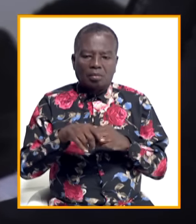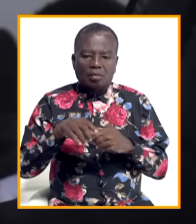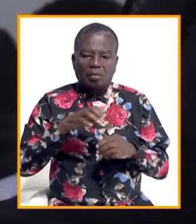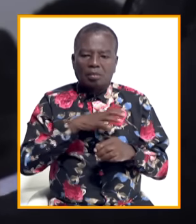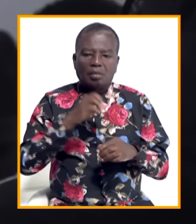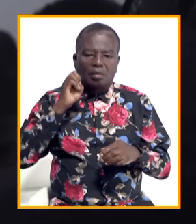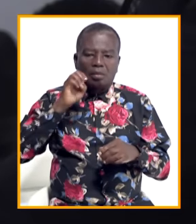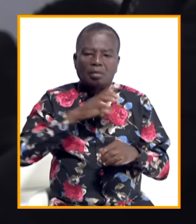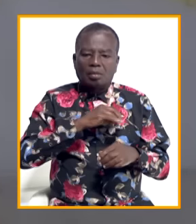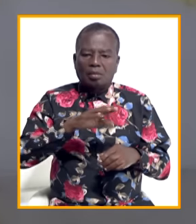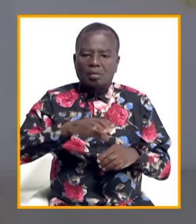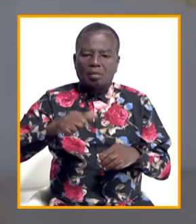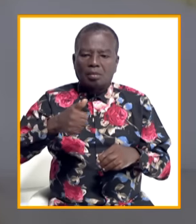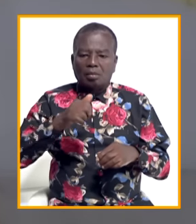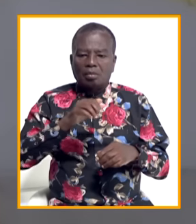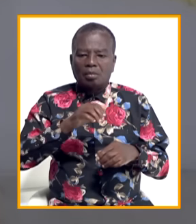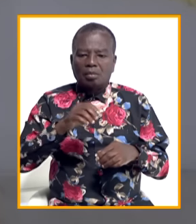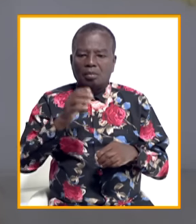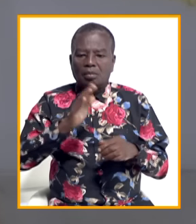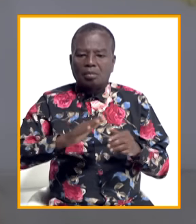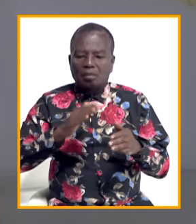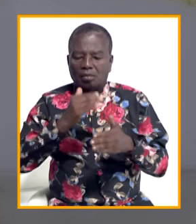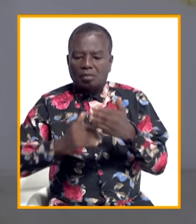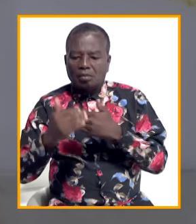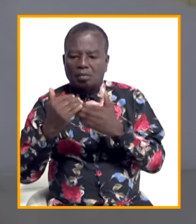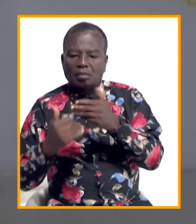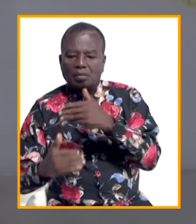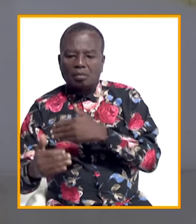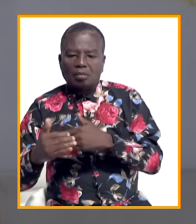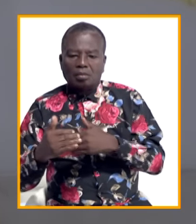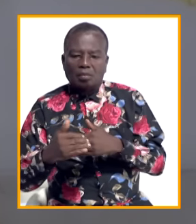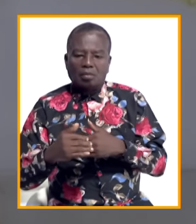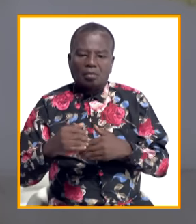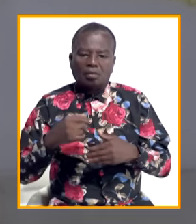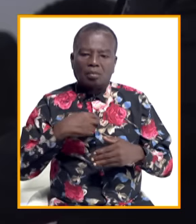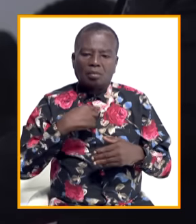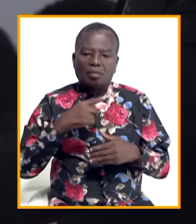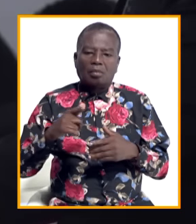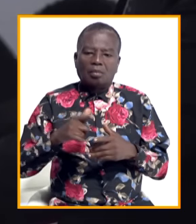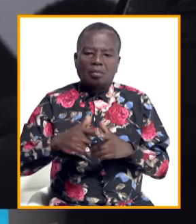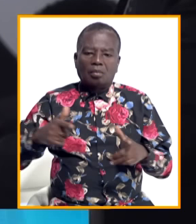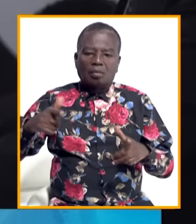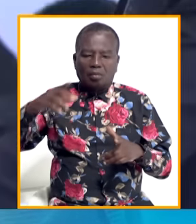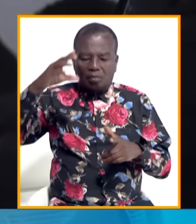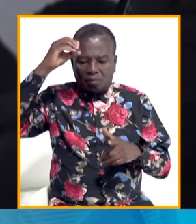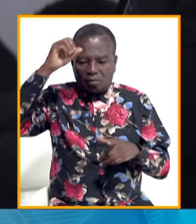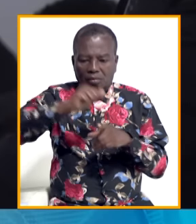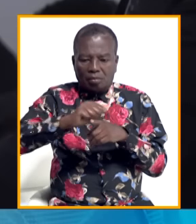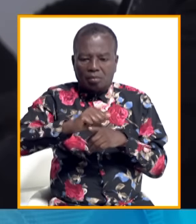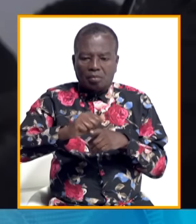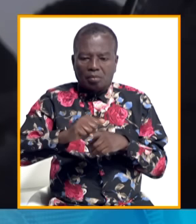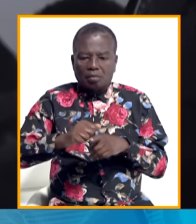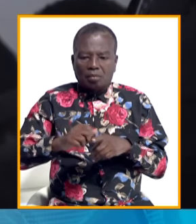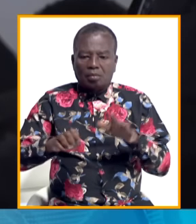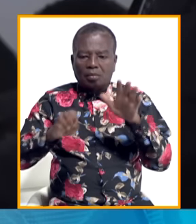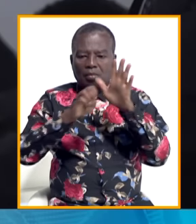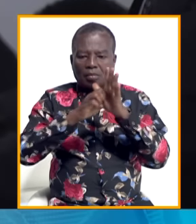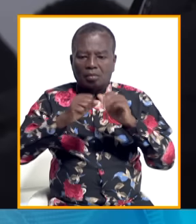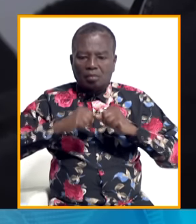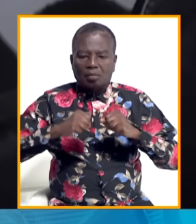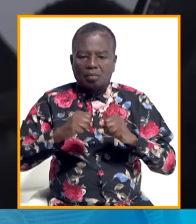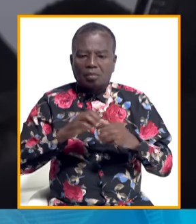les autres petits-enfants retiennent ceci de leur illustre grand-père. Tu étais un grand homme de principe, un exemple de